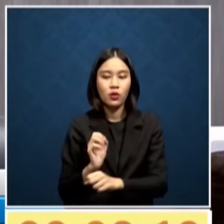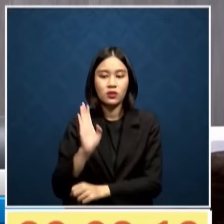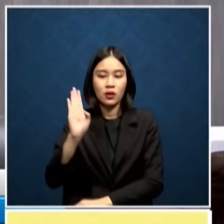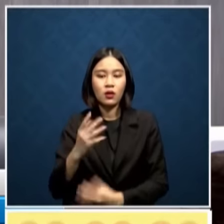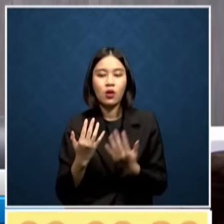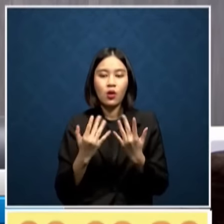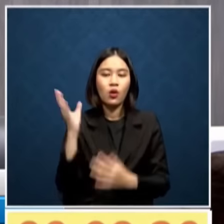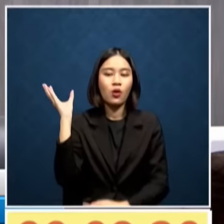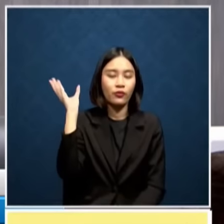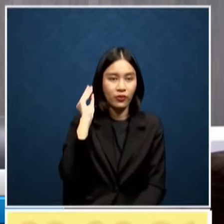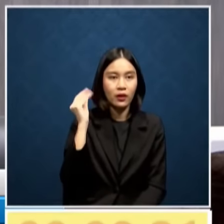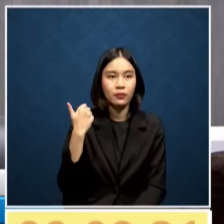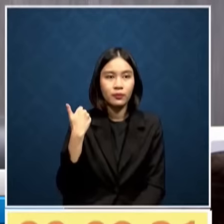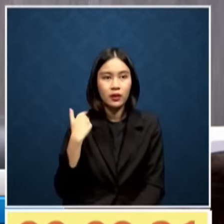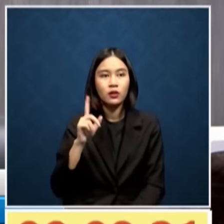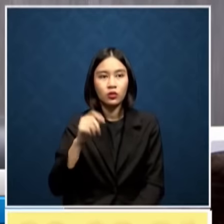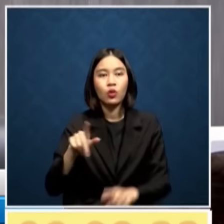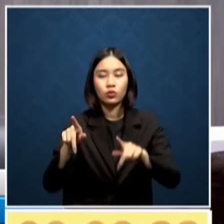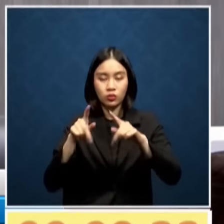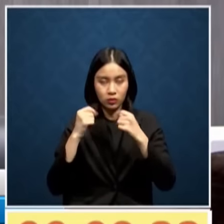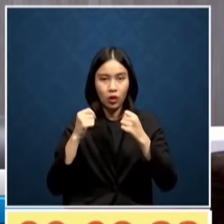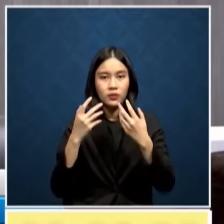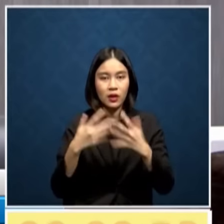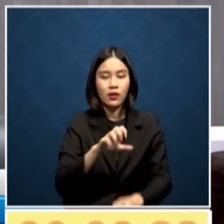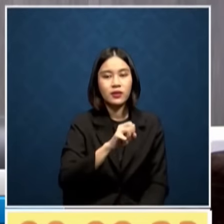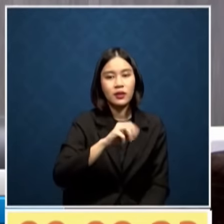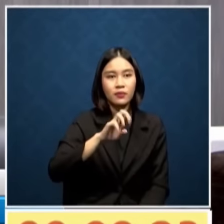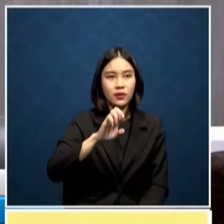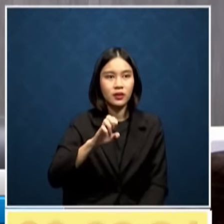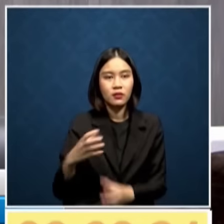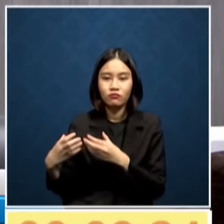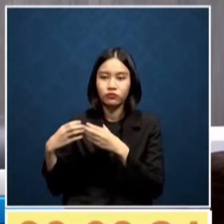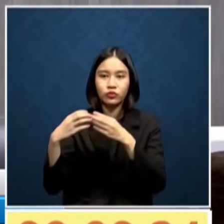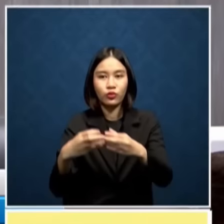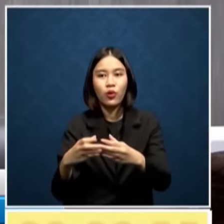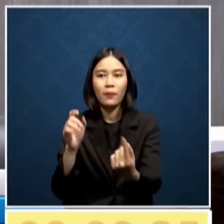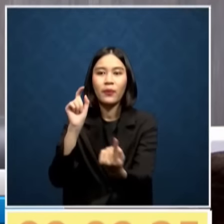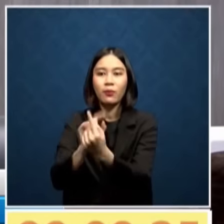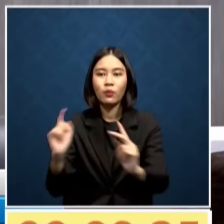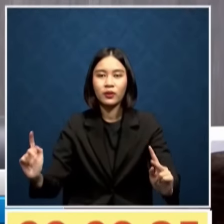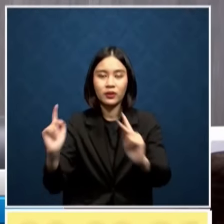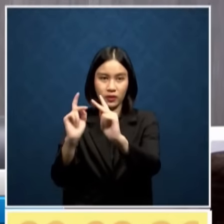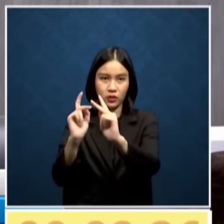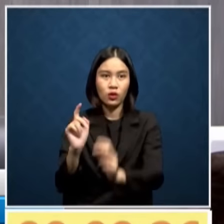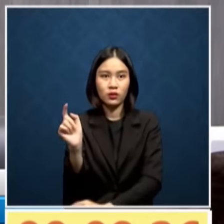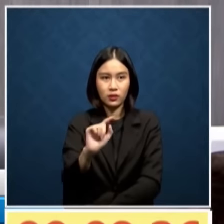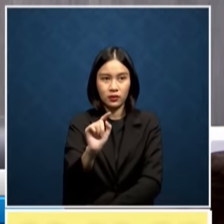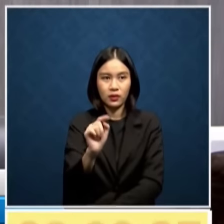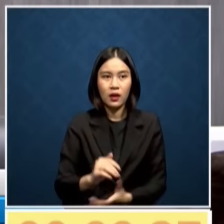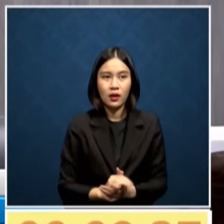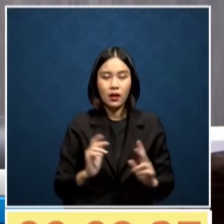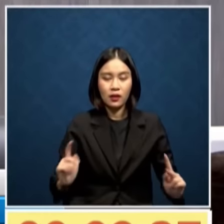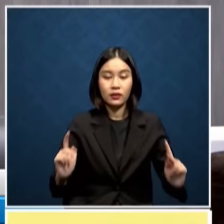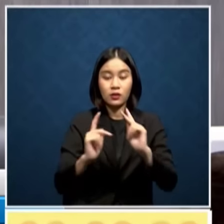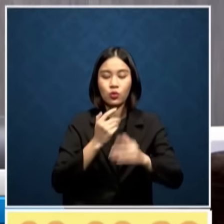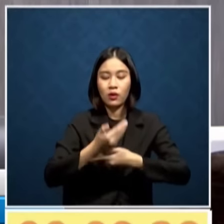ำตอบจากท่านอยู่นะท่านต้องตอบตรงนี้ก่อนที่พวก SME จะยกพวกไปสนทนากับท่านที่กระทรวงก็คือกระท